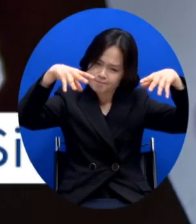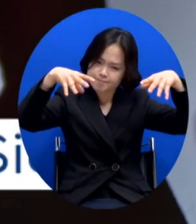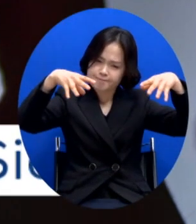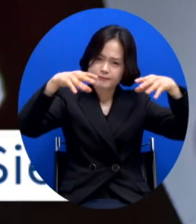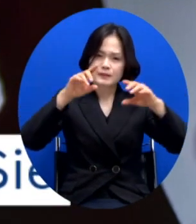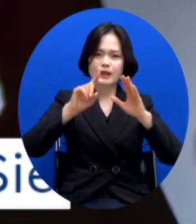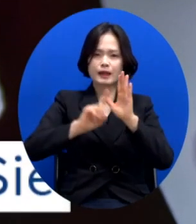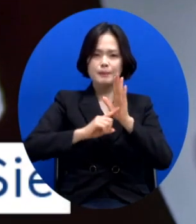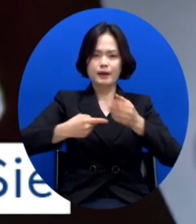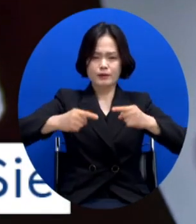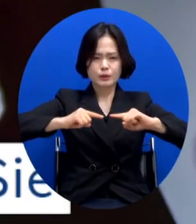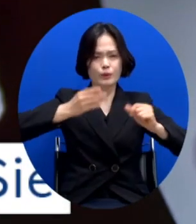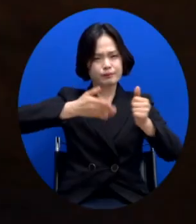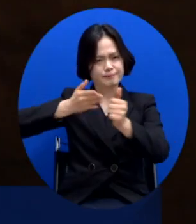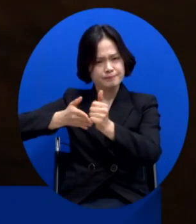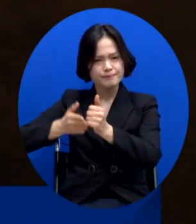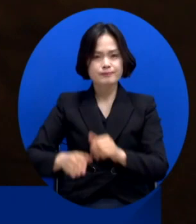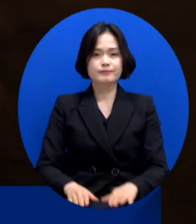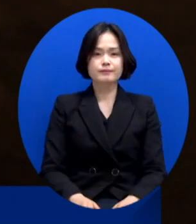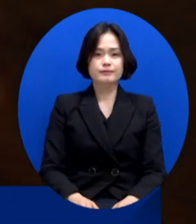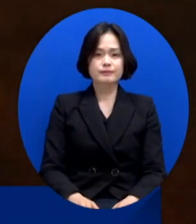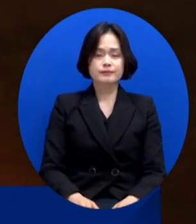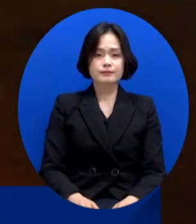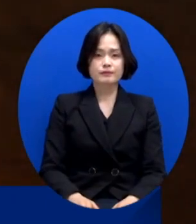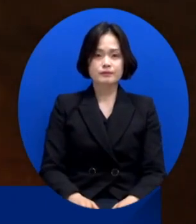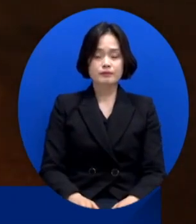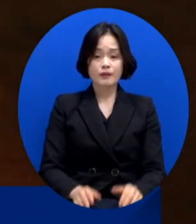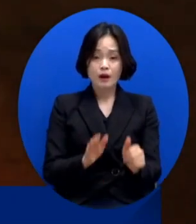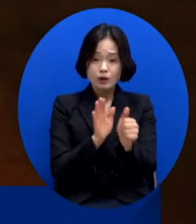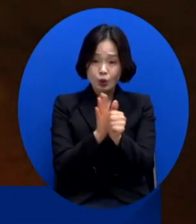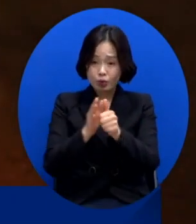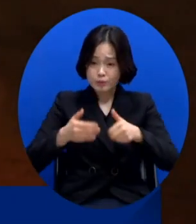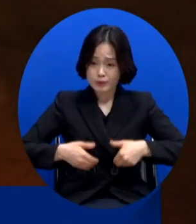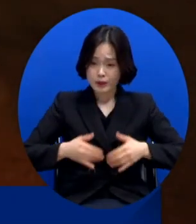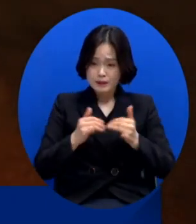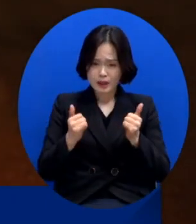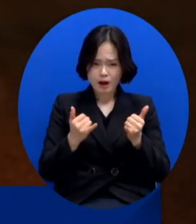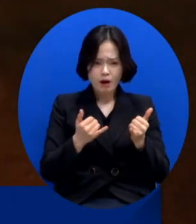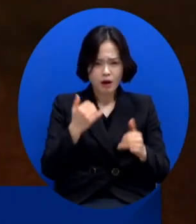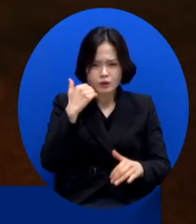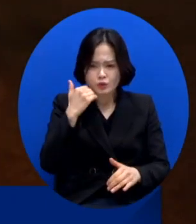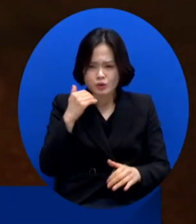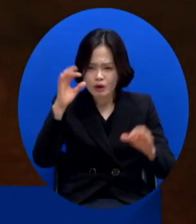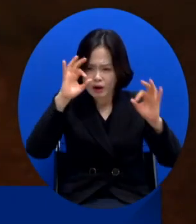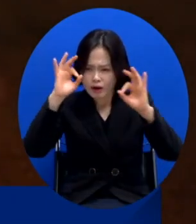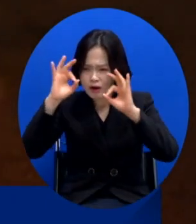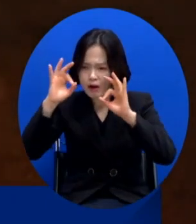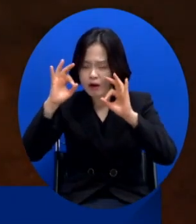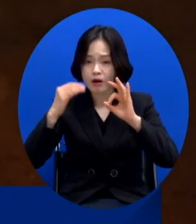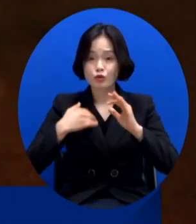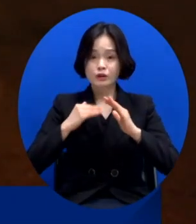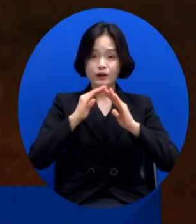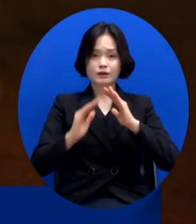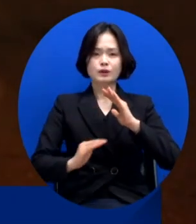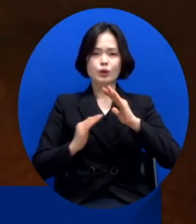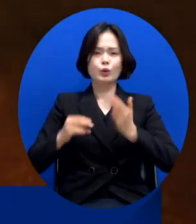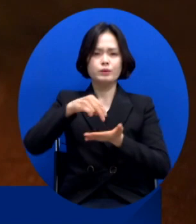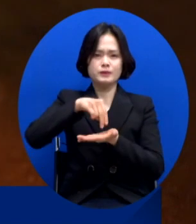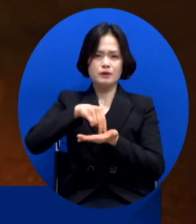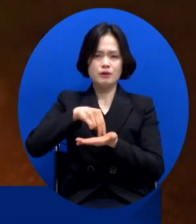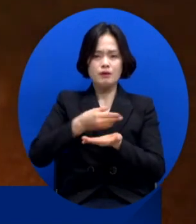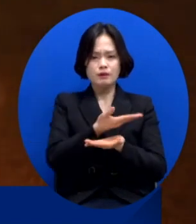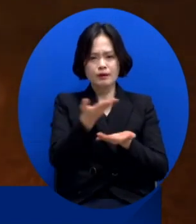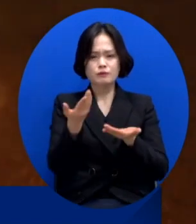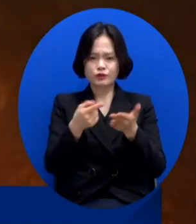당부했습니다 개월 안 닿아 la la loo 그렇게 장비